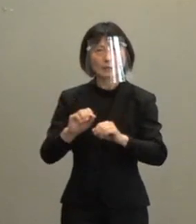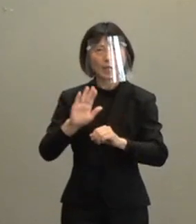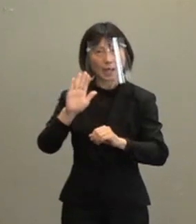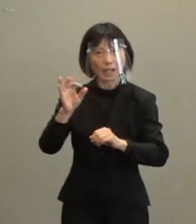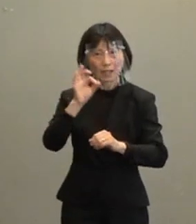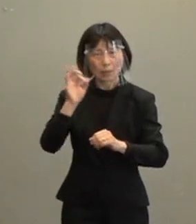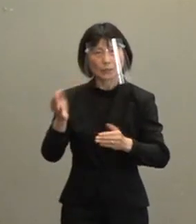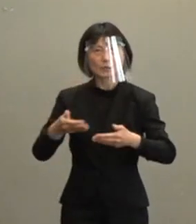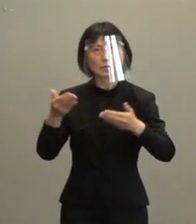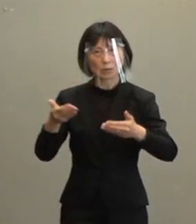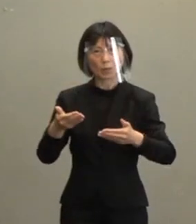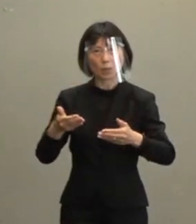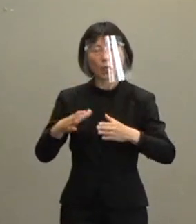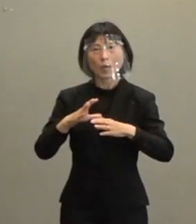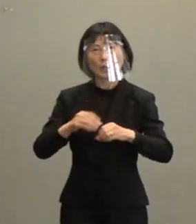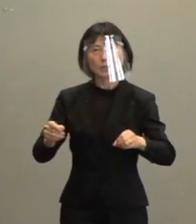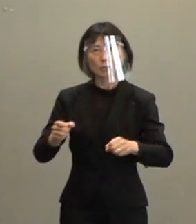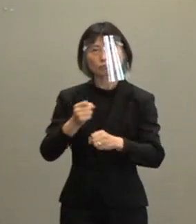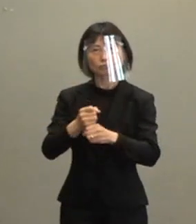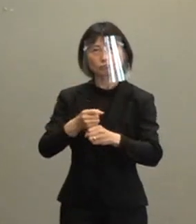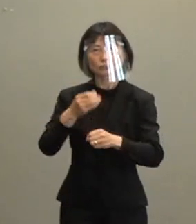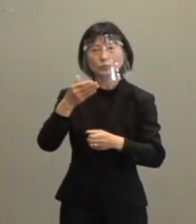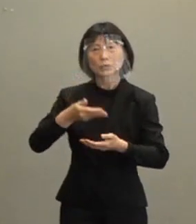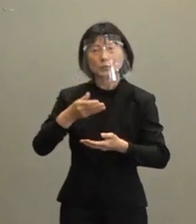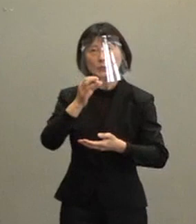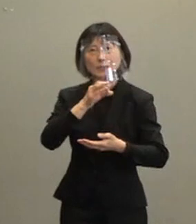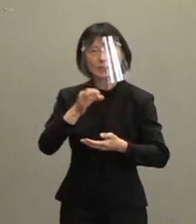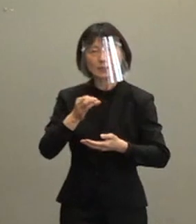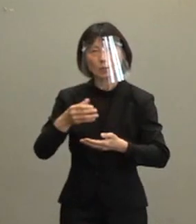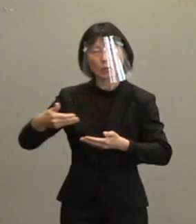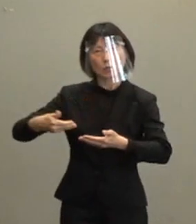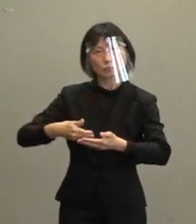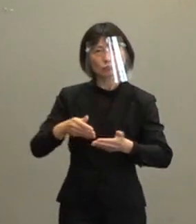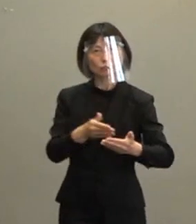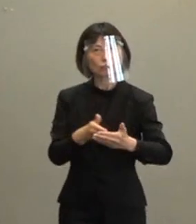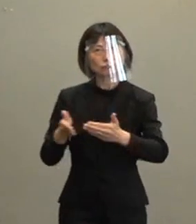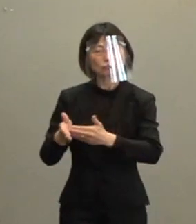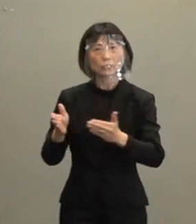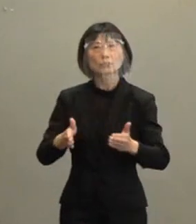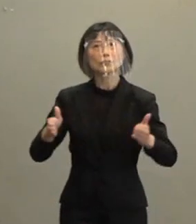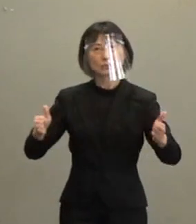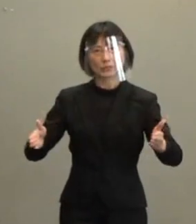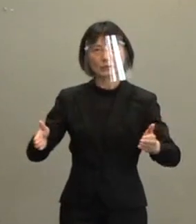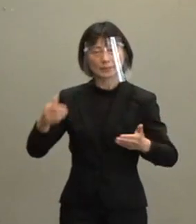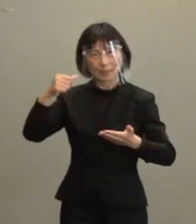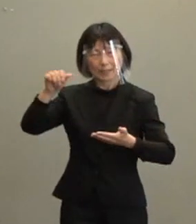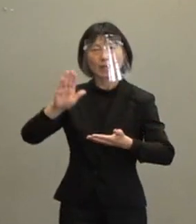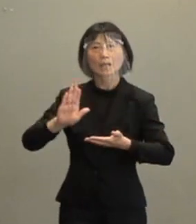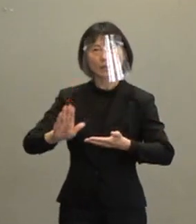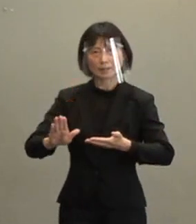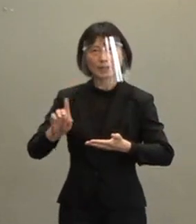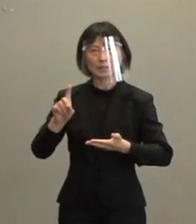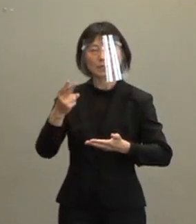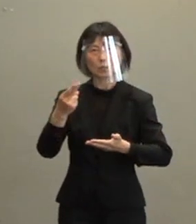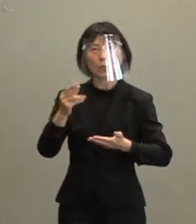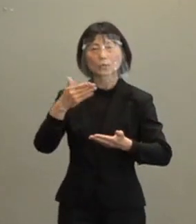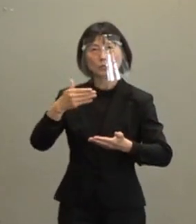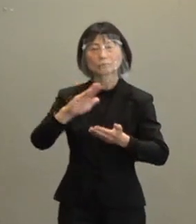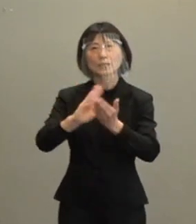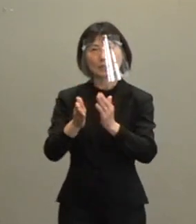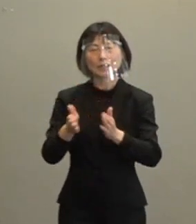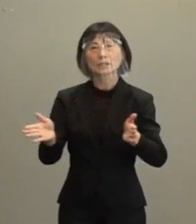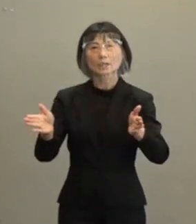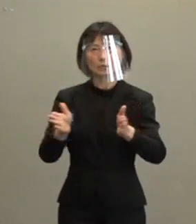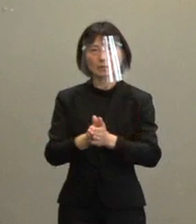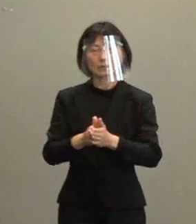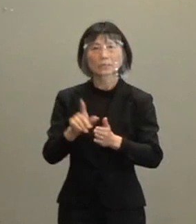振興や、日本産食品の輸入規制の緩和など、さまざまな要望が提案をされ、1都9県が一丸となって